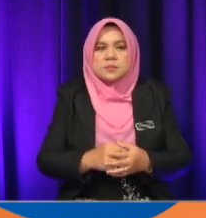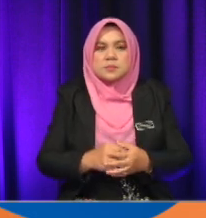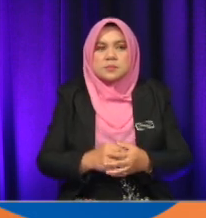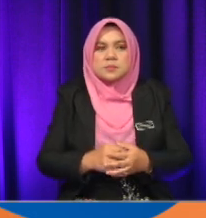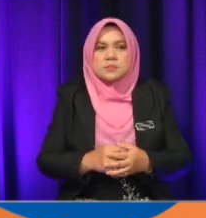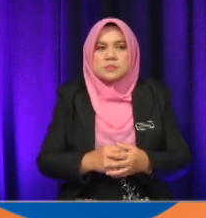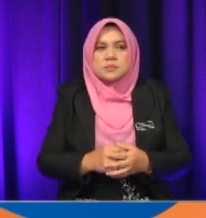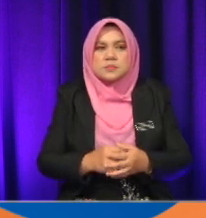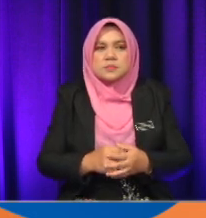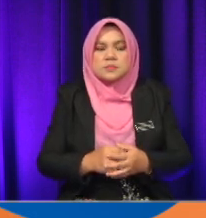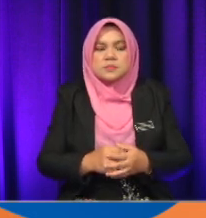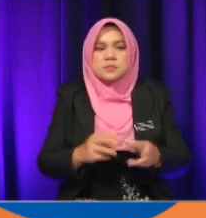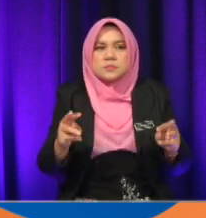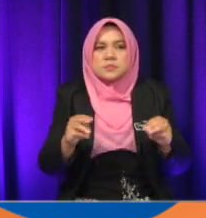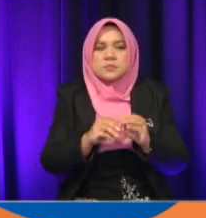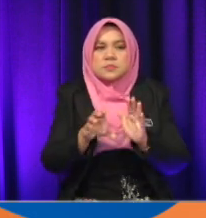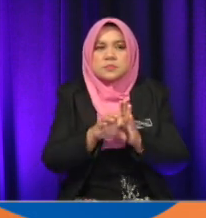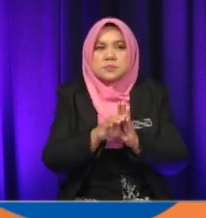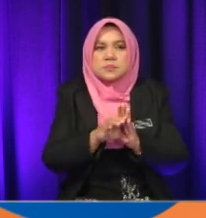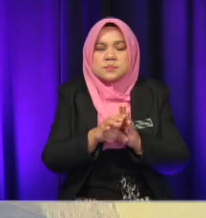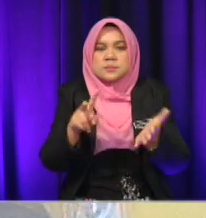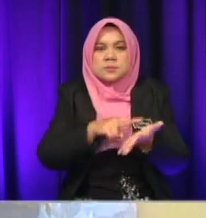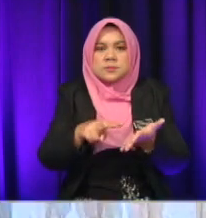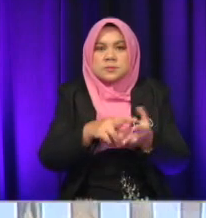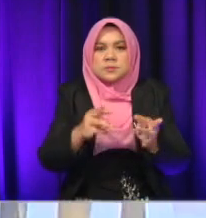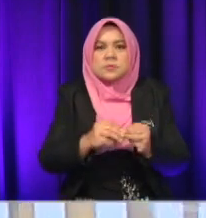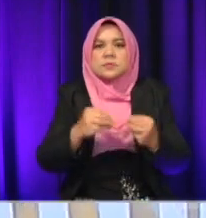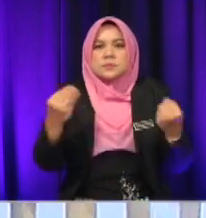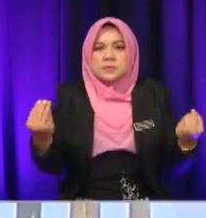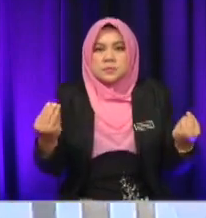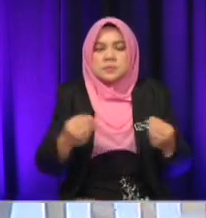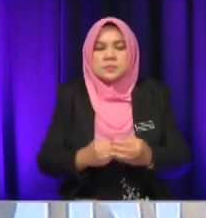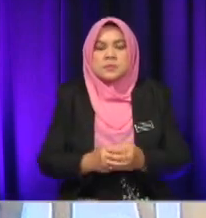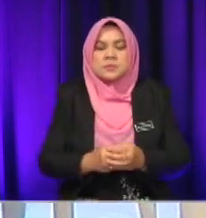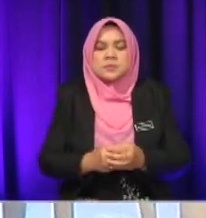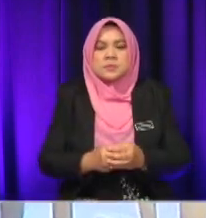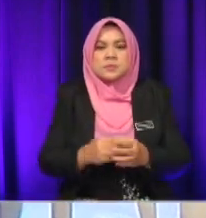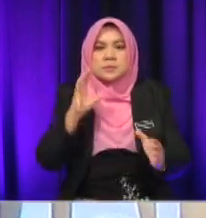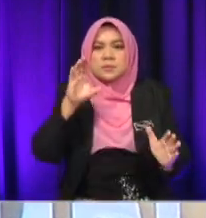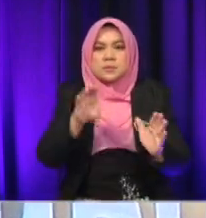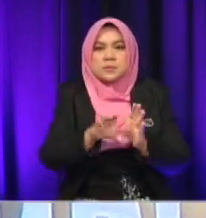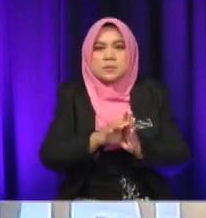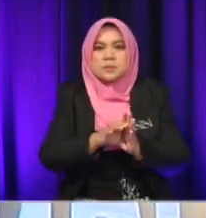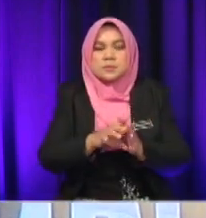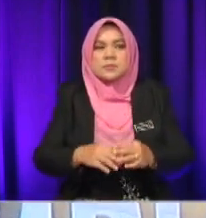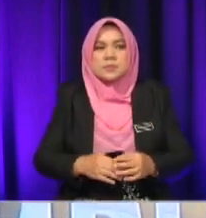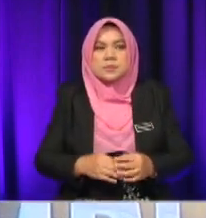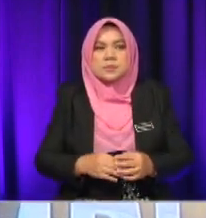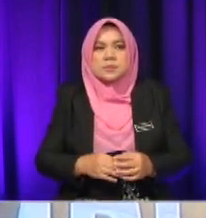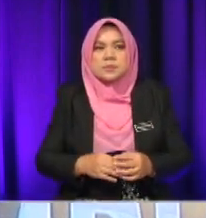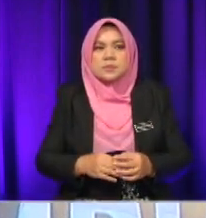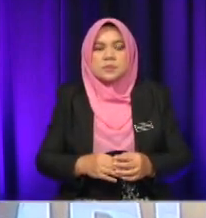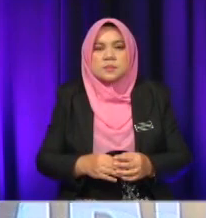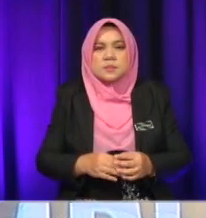tak? Macam contohnya kalau kita baca majalah ke? Betul. Lihat gambar, wah tertarik tengok sejenak